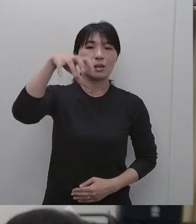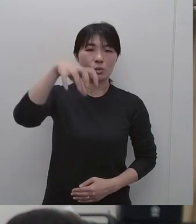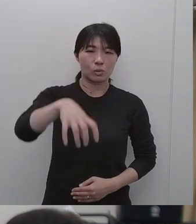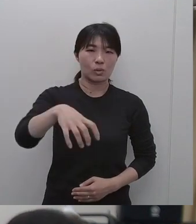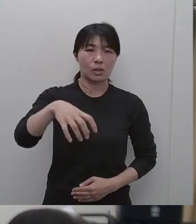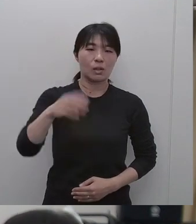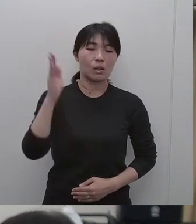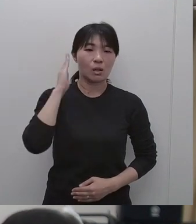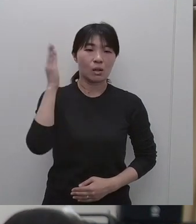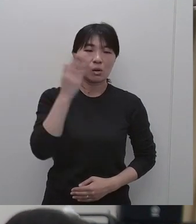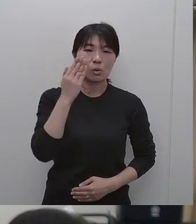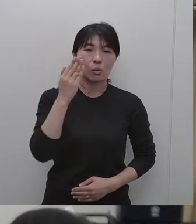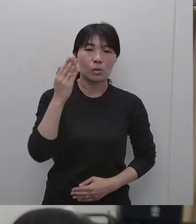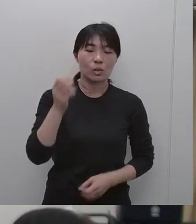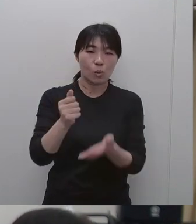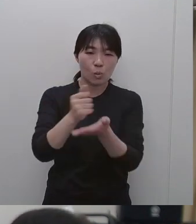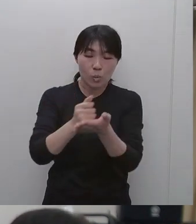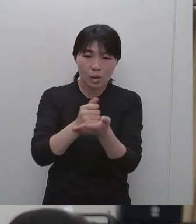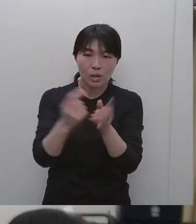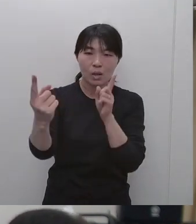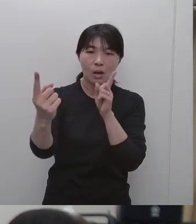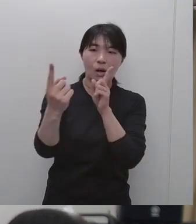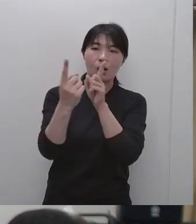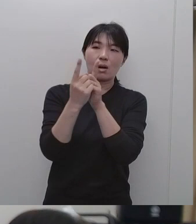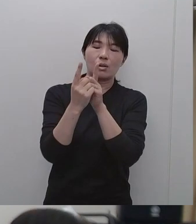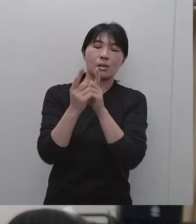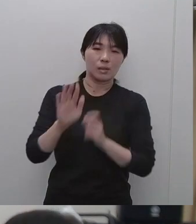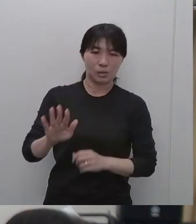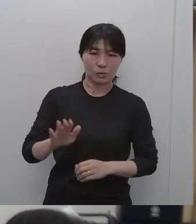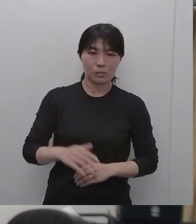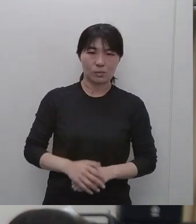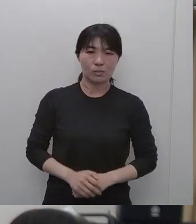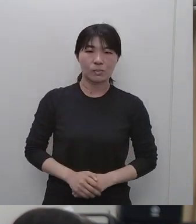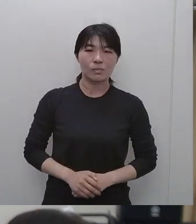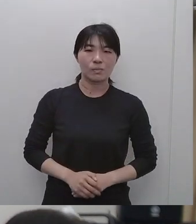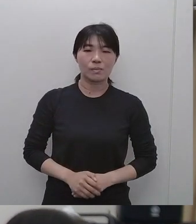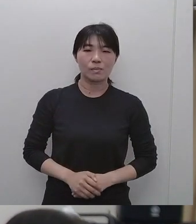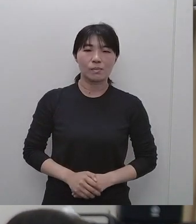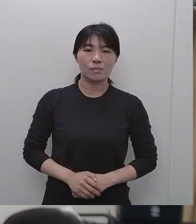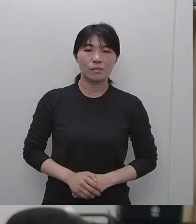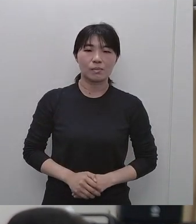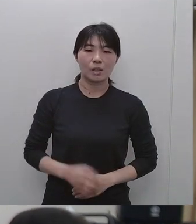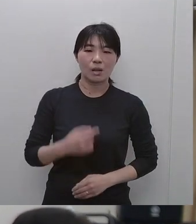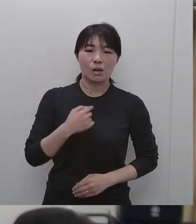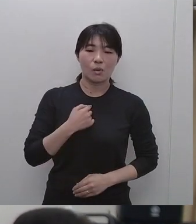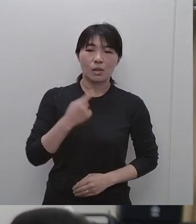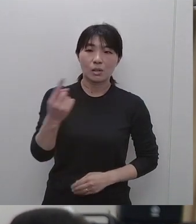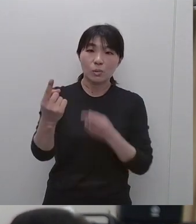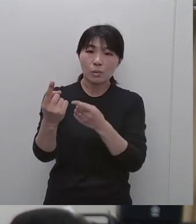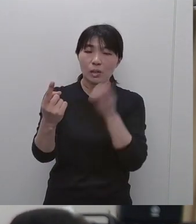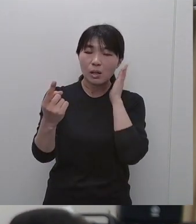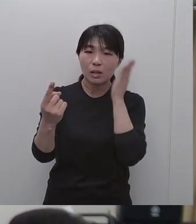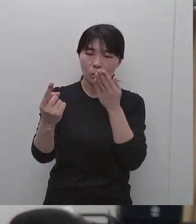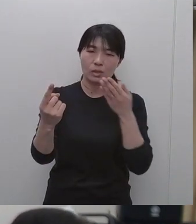ろう者の方と突然に出会ったことがあったんです。市役所で。私にはその方